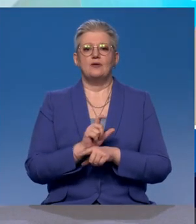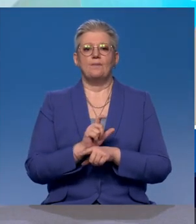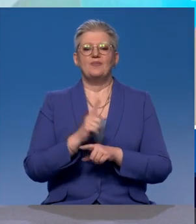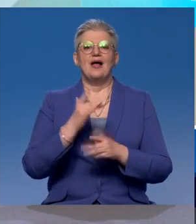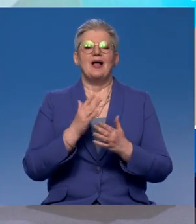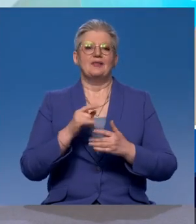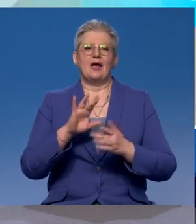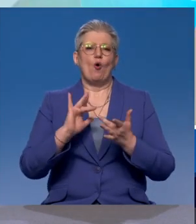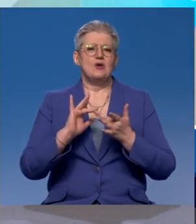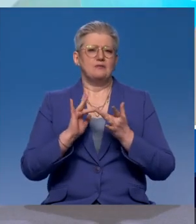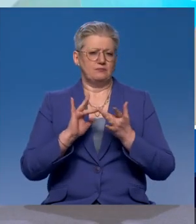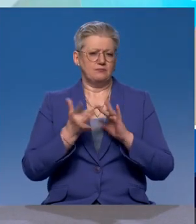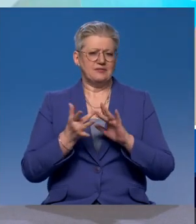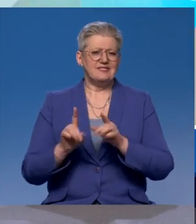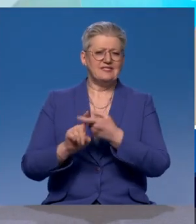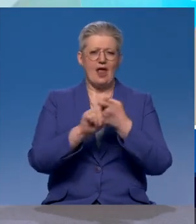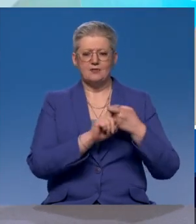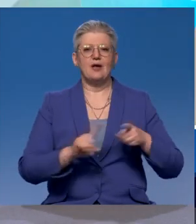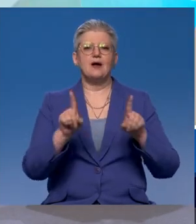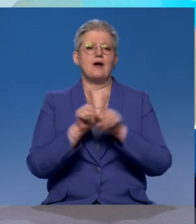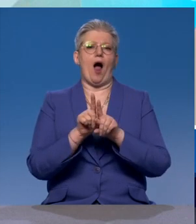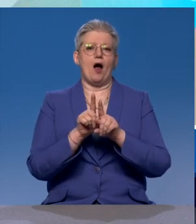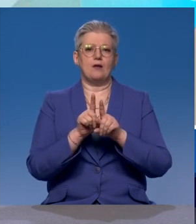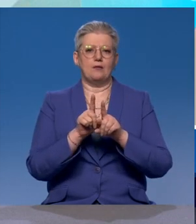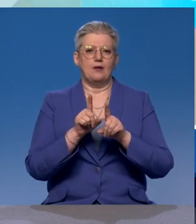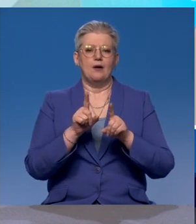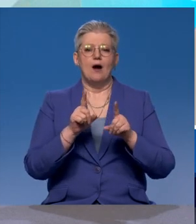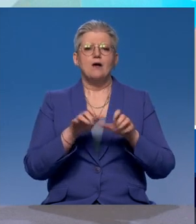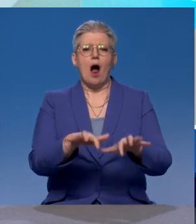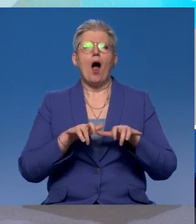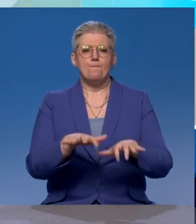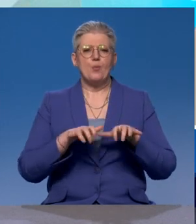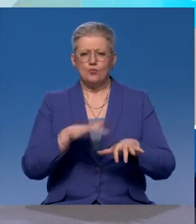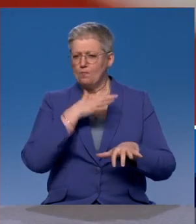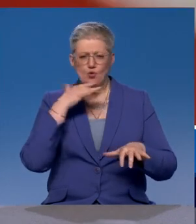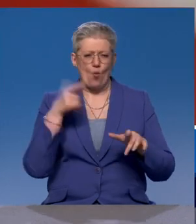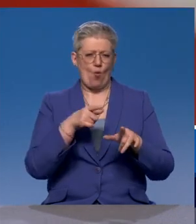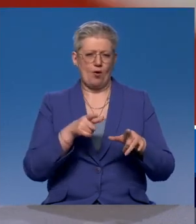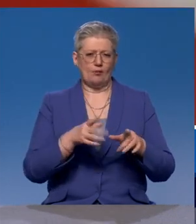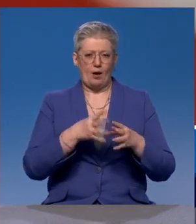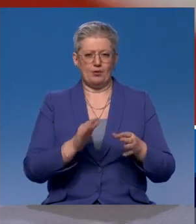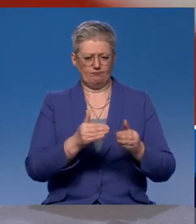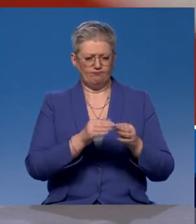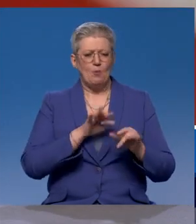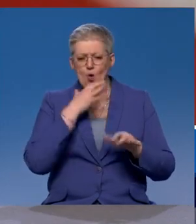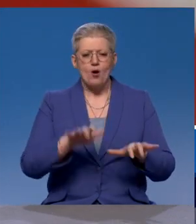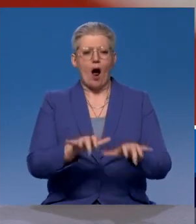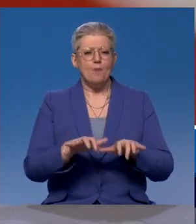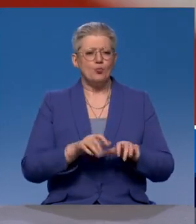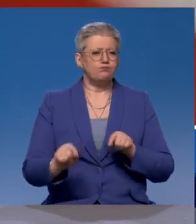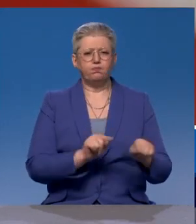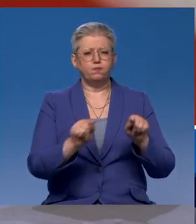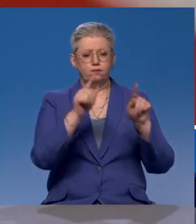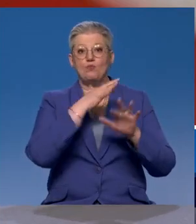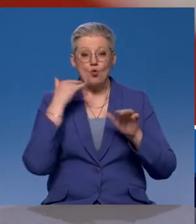нейросетки серьезные, огромные. Это дома компьютеров, это кварталы компьютеров, это огромная энергетика, которая нужна для того, чтобы обучать эти модели. Но